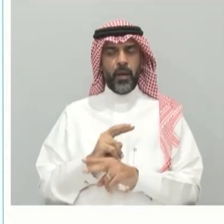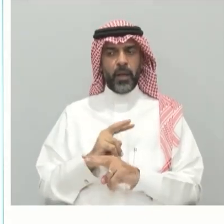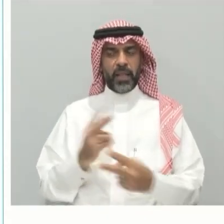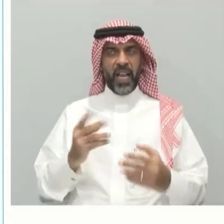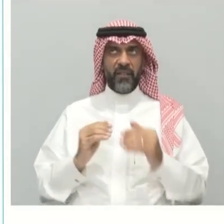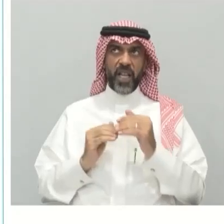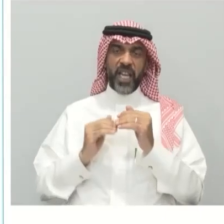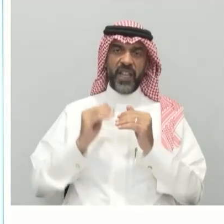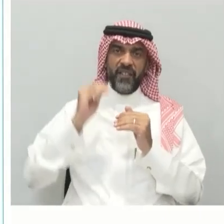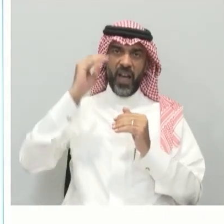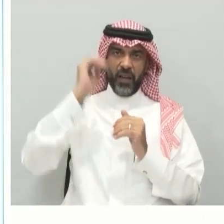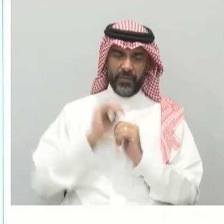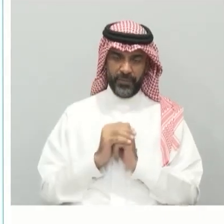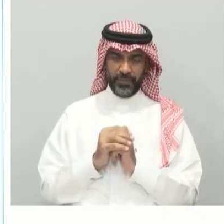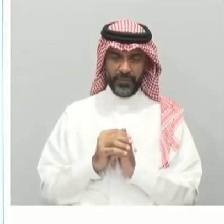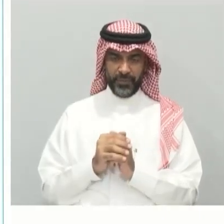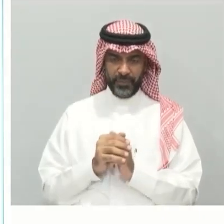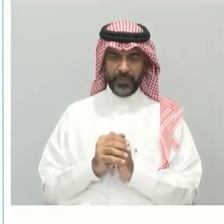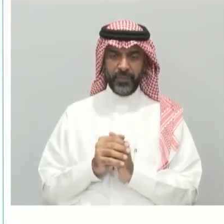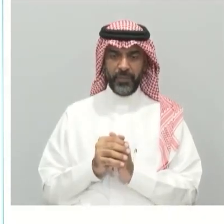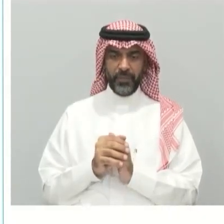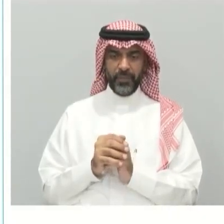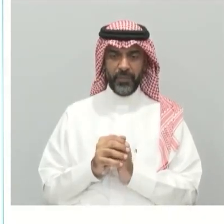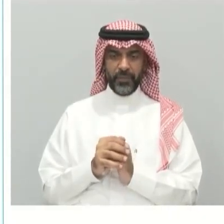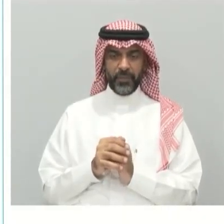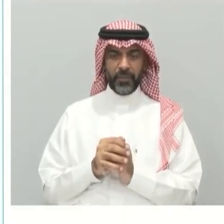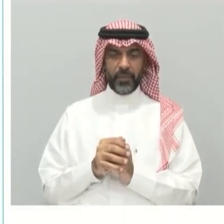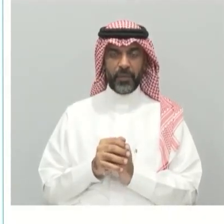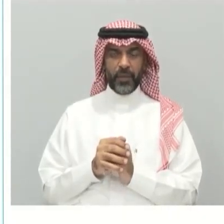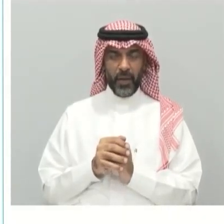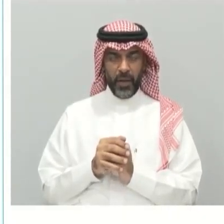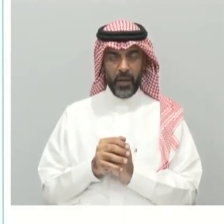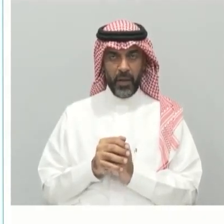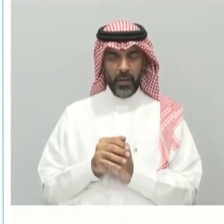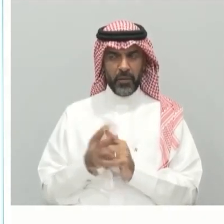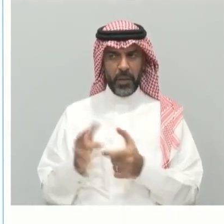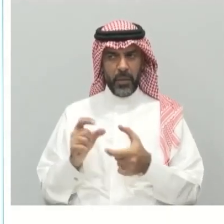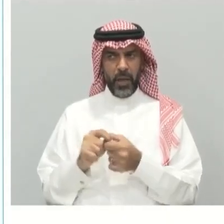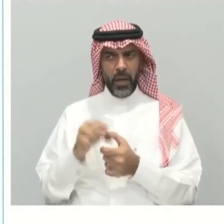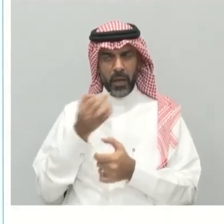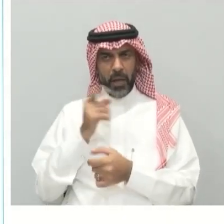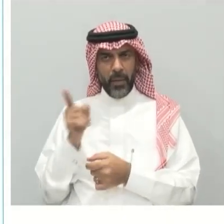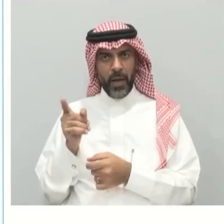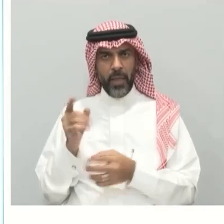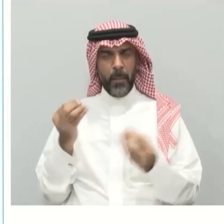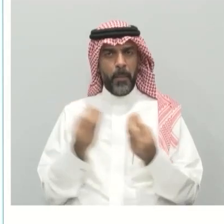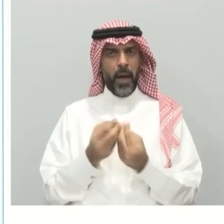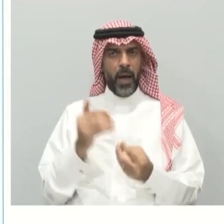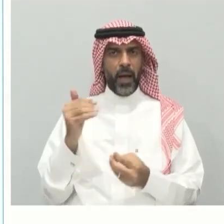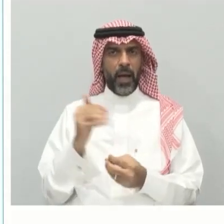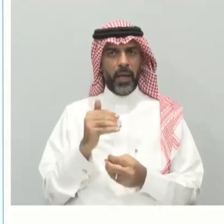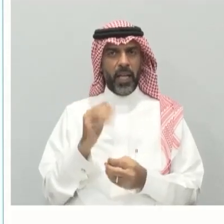اختلاف الارتفاع بسبب اختلاف الارتفاع طيب ايش العلاقه بين الكلام هذا اللي بنقوله وبخليه